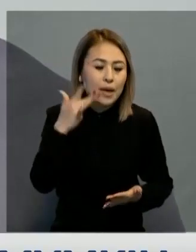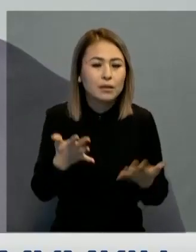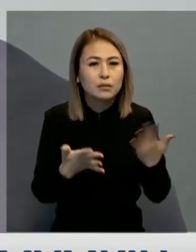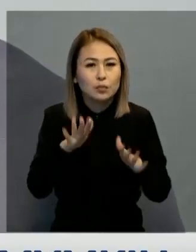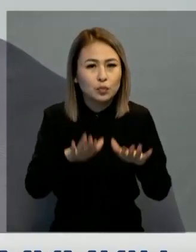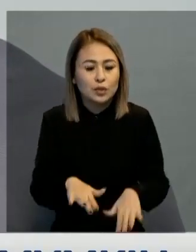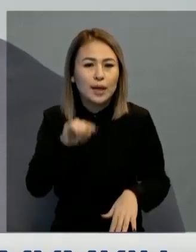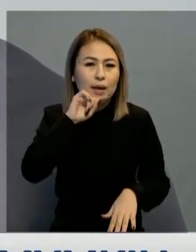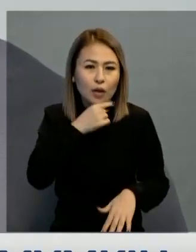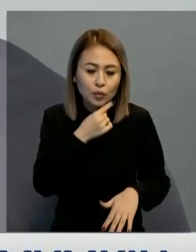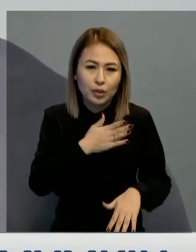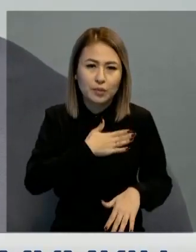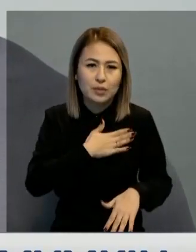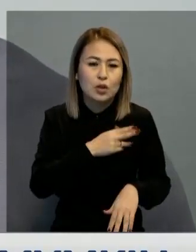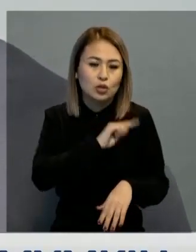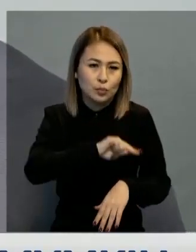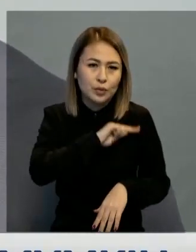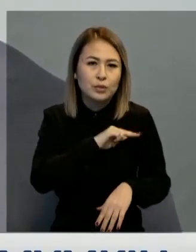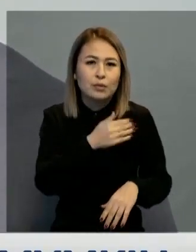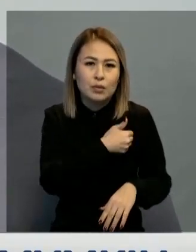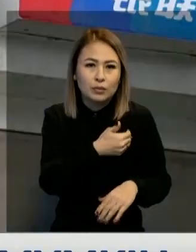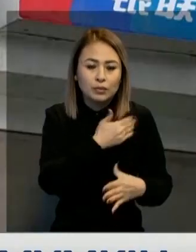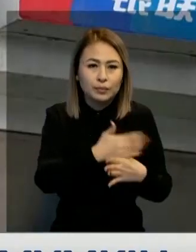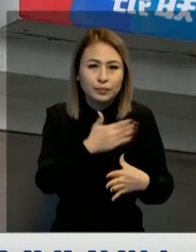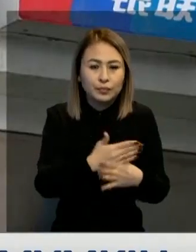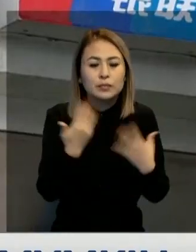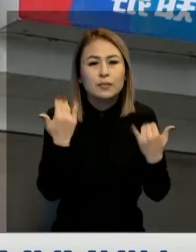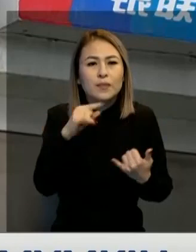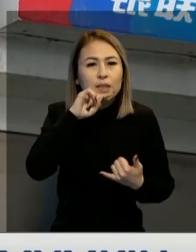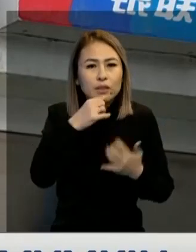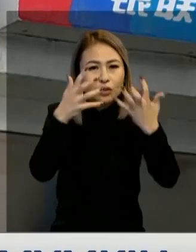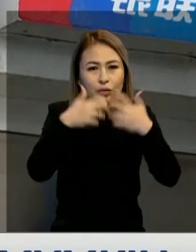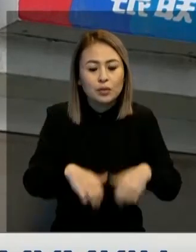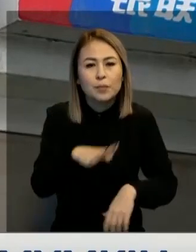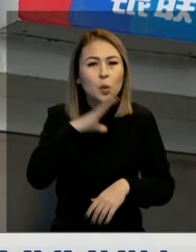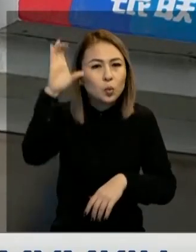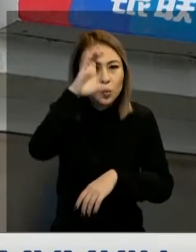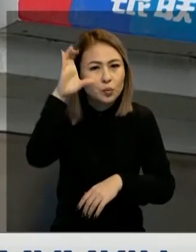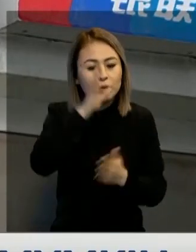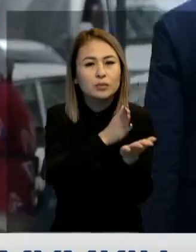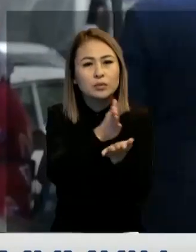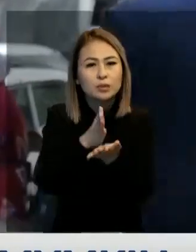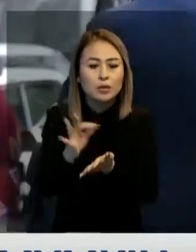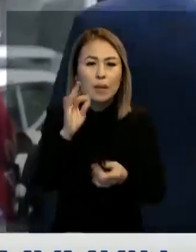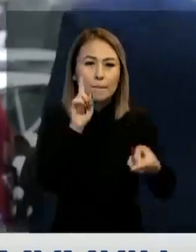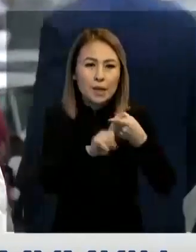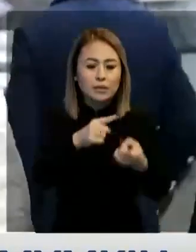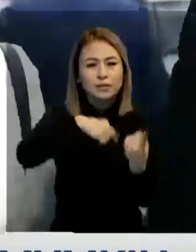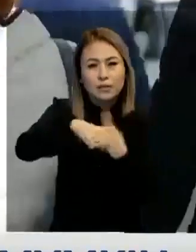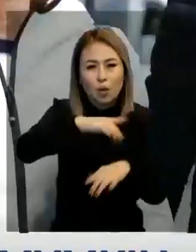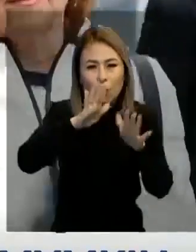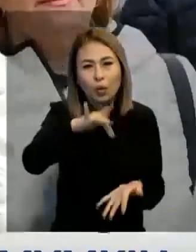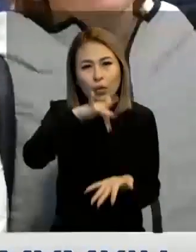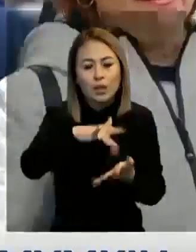болсын, экономикамызға жұмыс істеуіне мүдделіміз. Экономистердің есебінше, Өзбекстанда енді іскерлік байланыс дамиды.